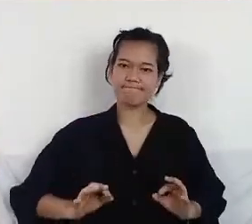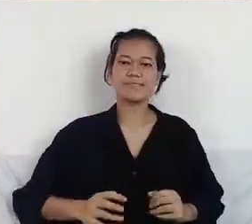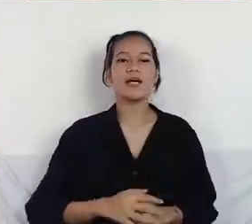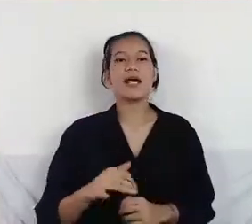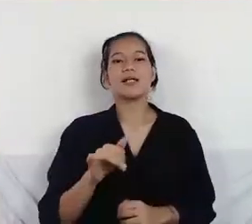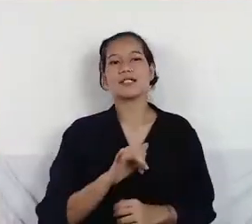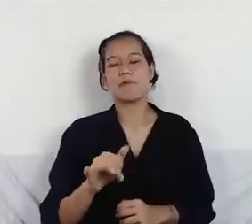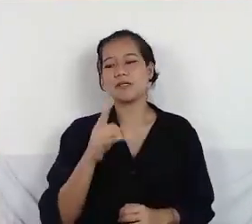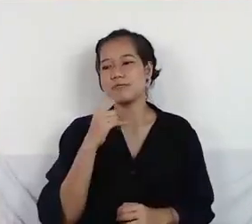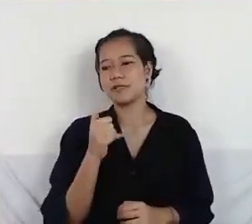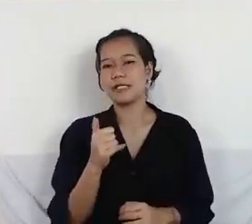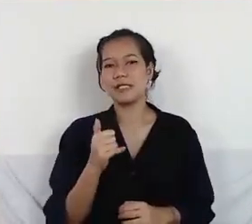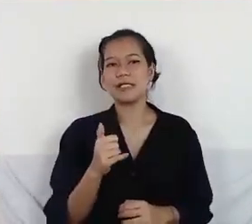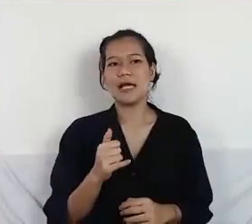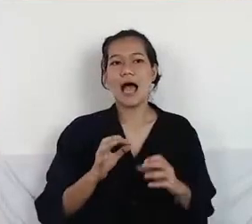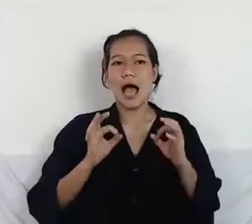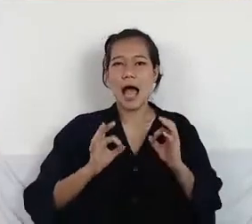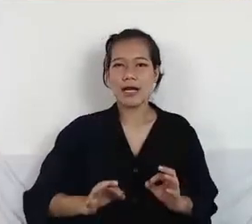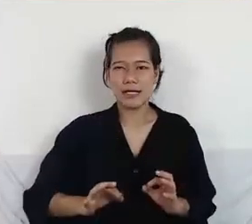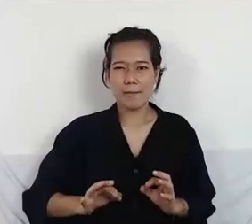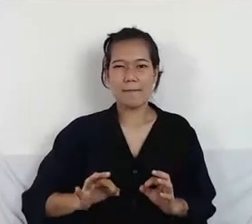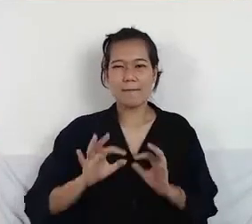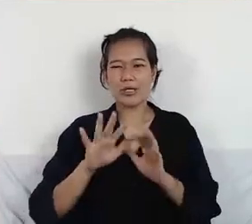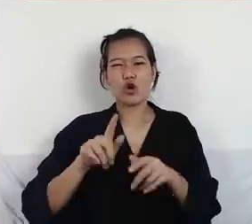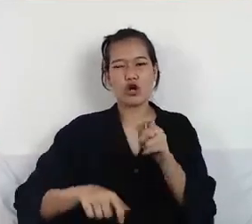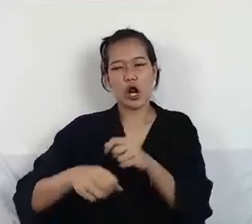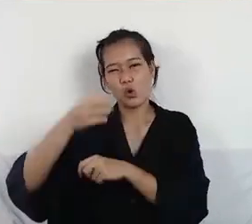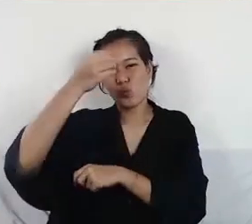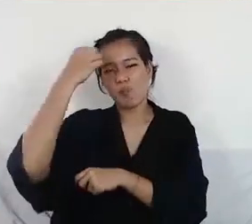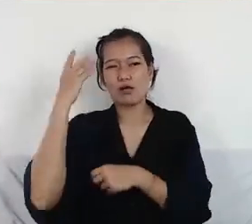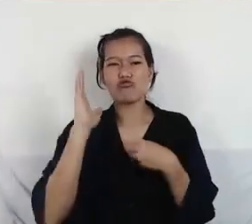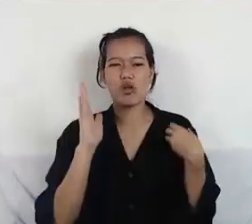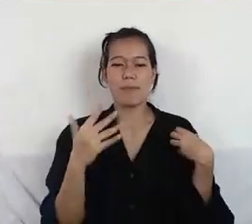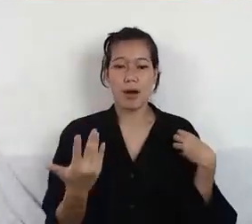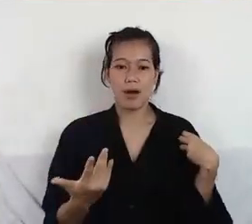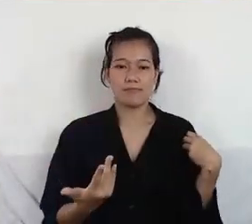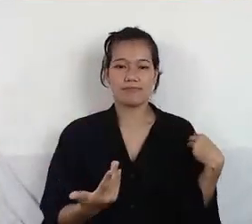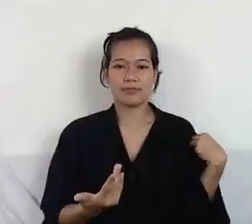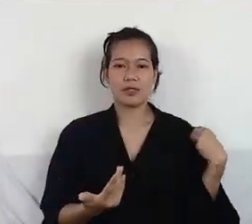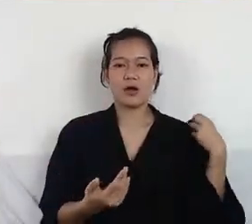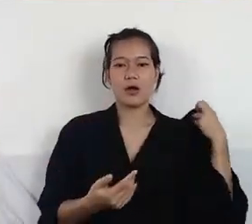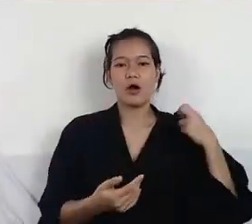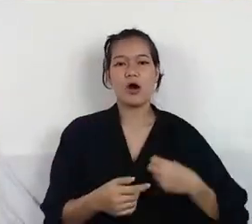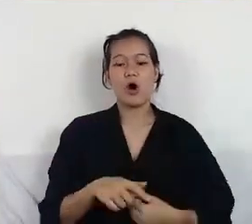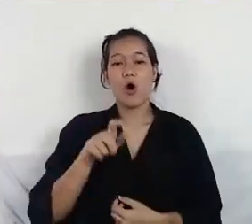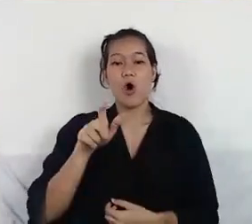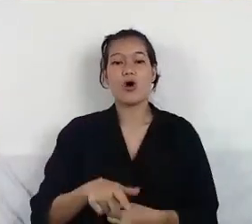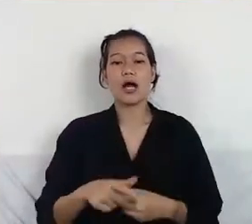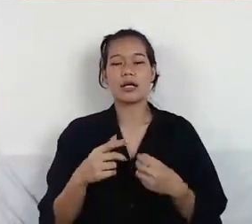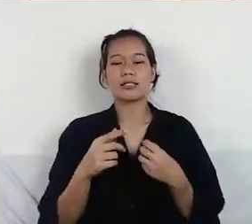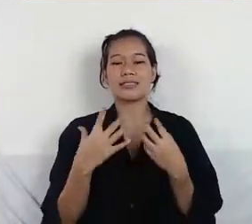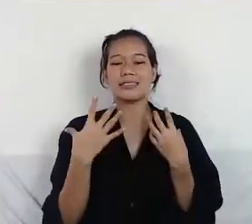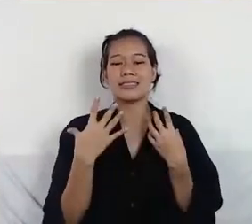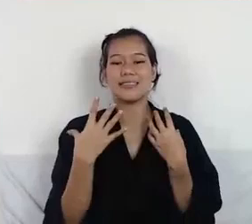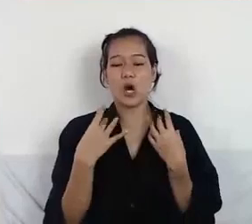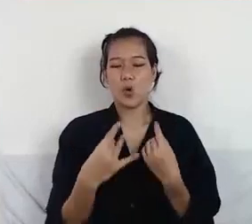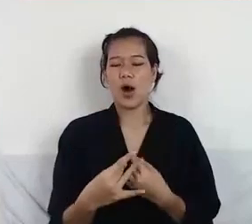Termasuk juga adab yang seringkali sudah terlupakan adalah, kalau orang Jawa bilang itu, nguntap ke tamu.